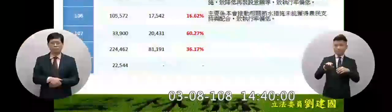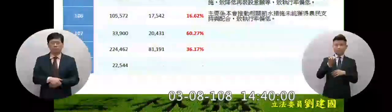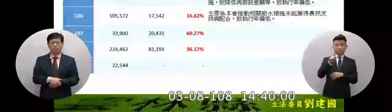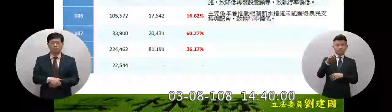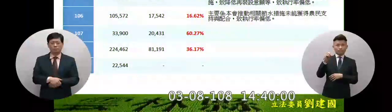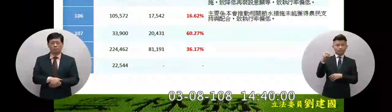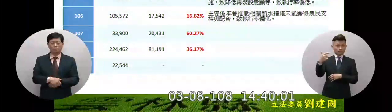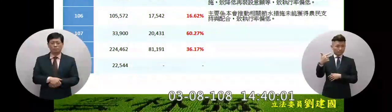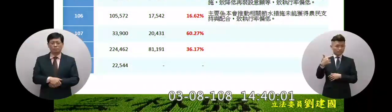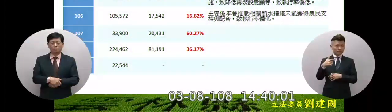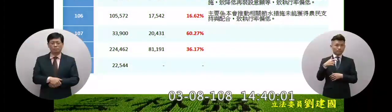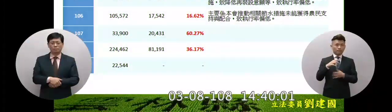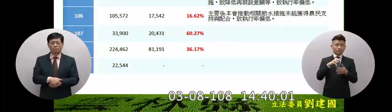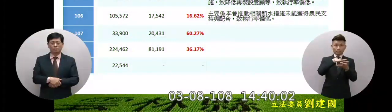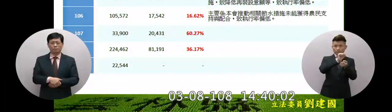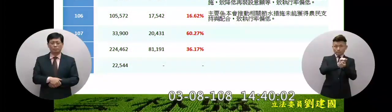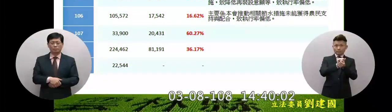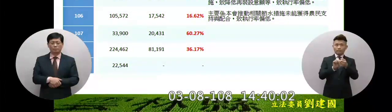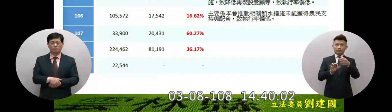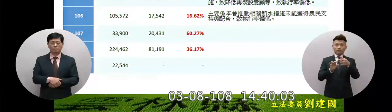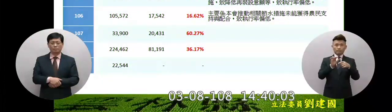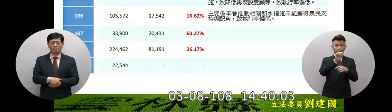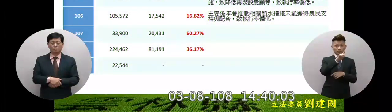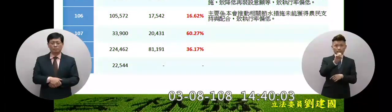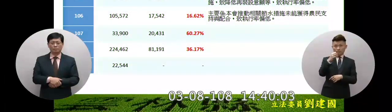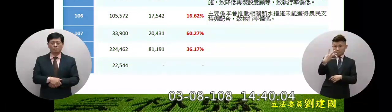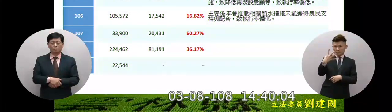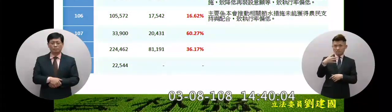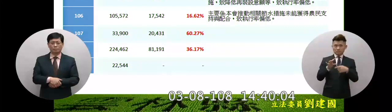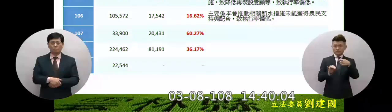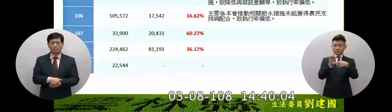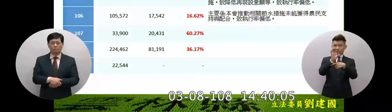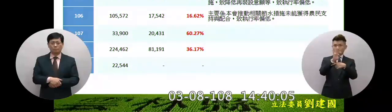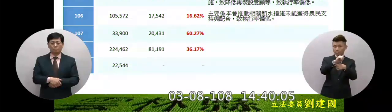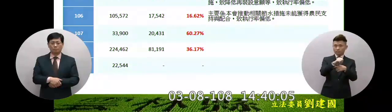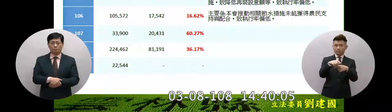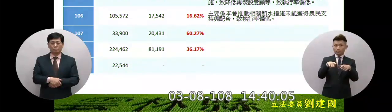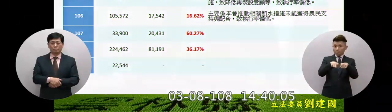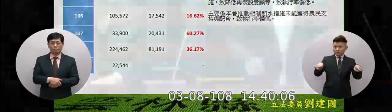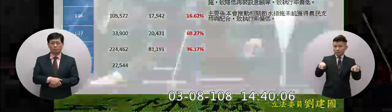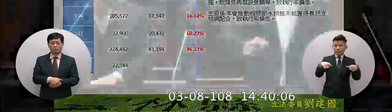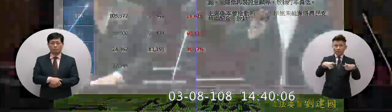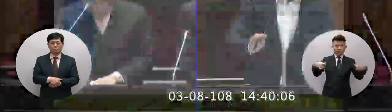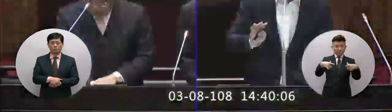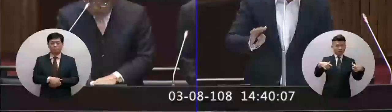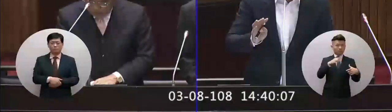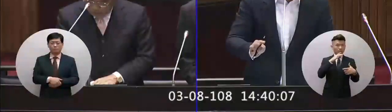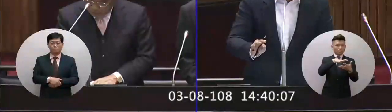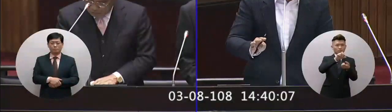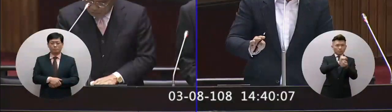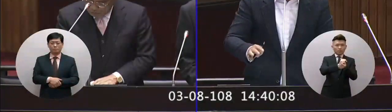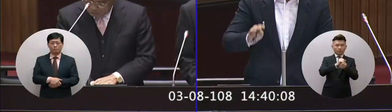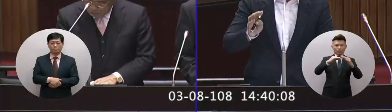黃金郎一百公四占全國的九十八點五這是面積喔這是面積 energies這麼